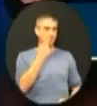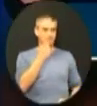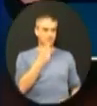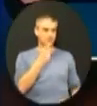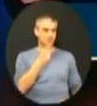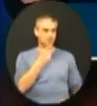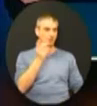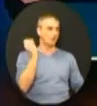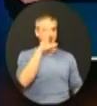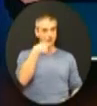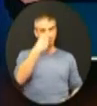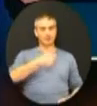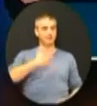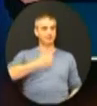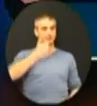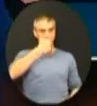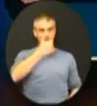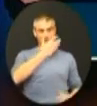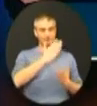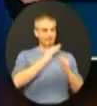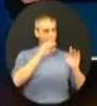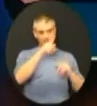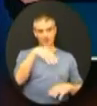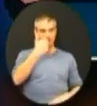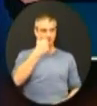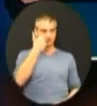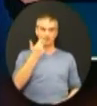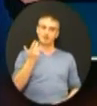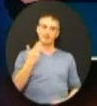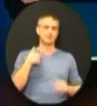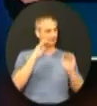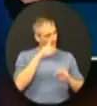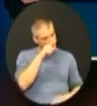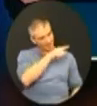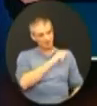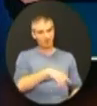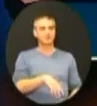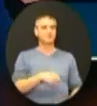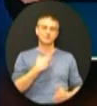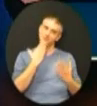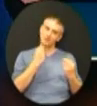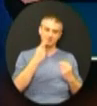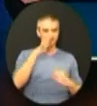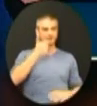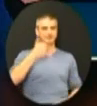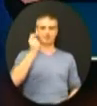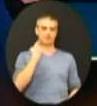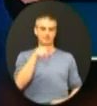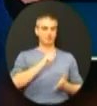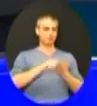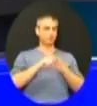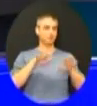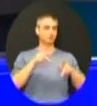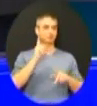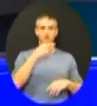את את תבוא יום אחד ותהי רה ויחל לך כבר חבר קצת וחנה אז אנחנו נצטרף חולים נצטרף חולים את תהי רה תגיעי למשרד